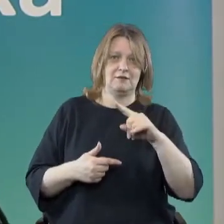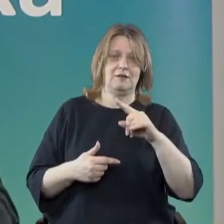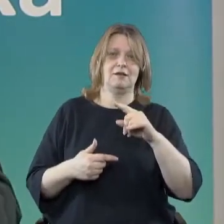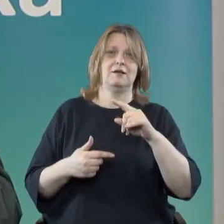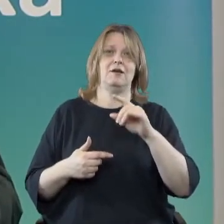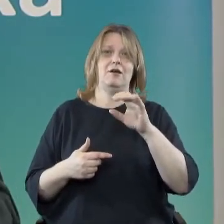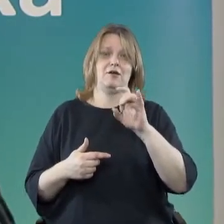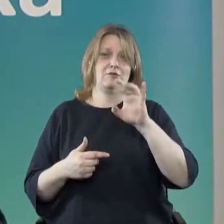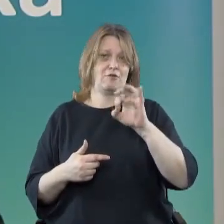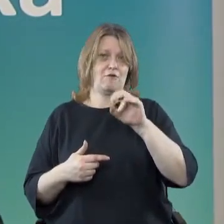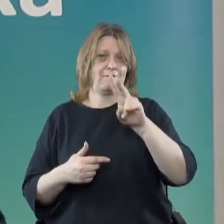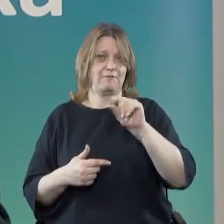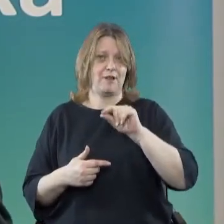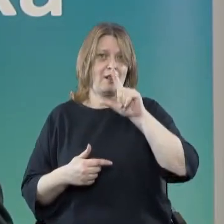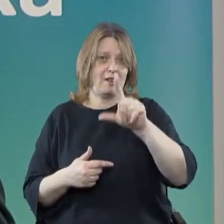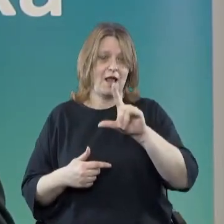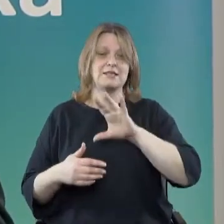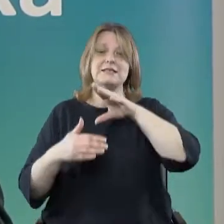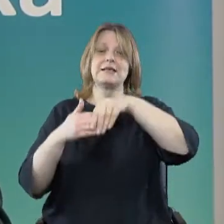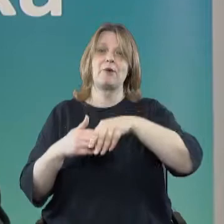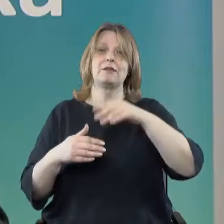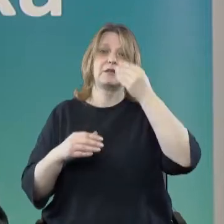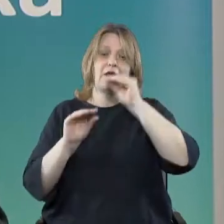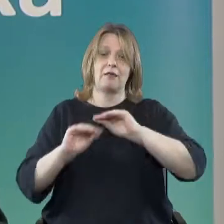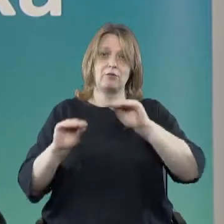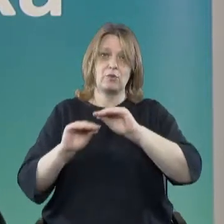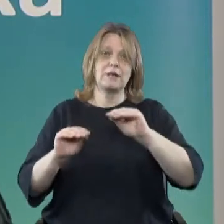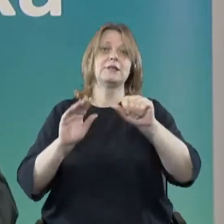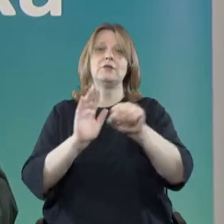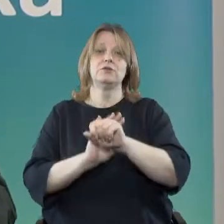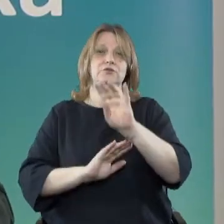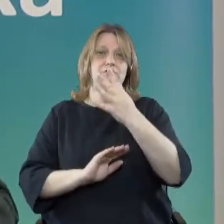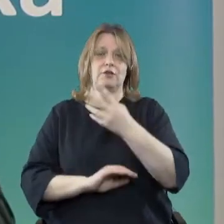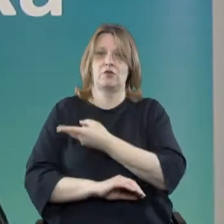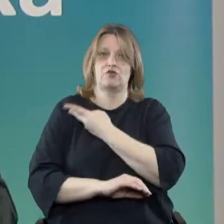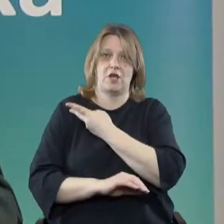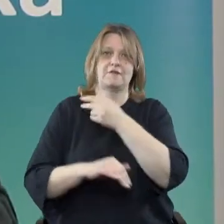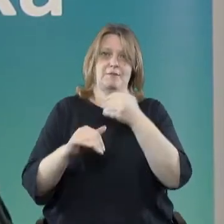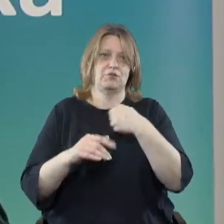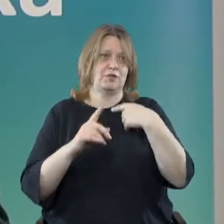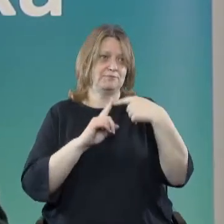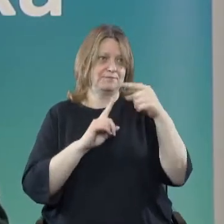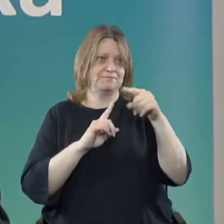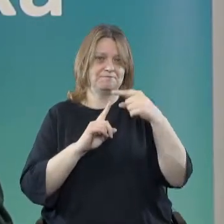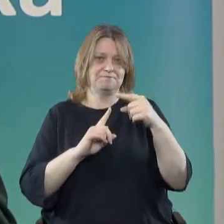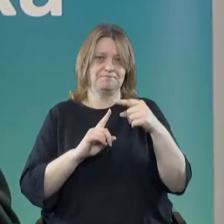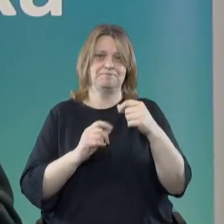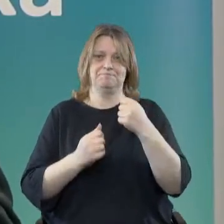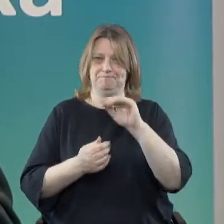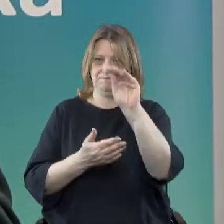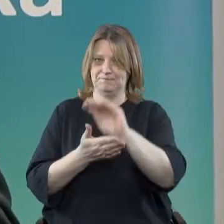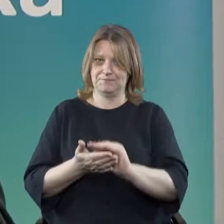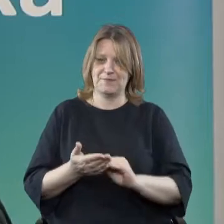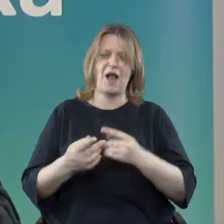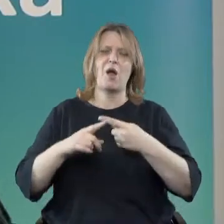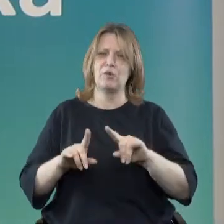Edukacja. I do 4 czerwca można przysyłać pracę, czyli krótkie opowiadanie